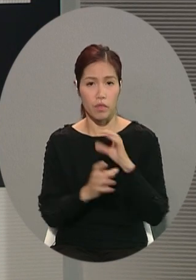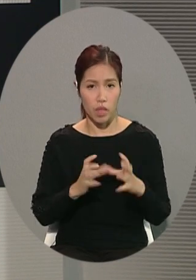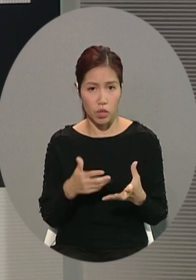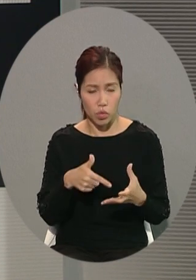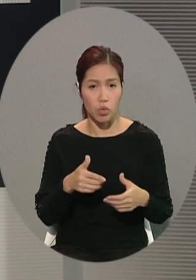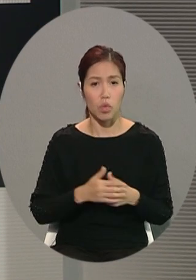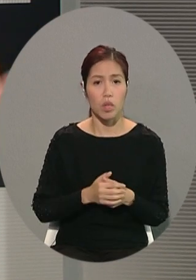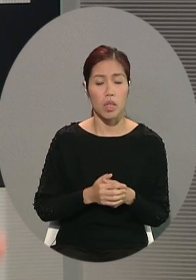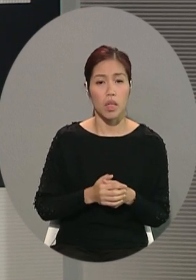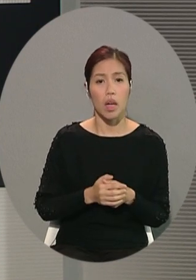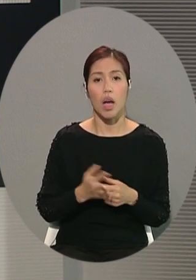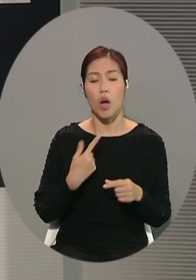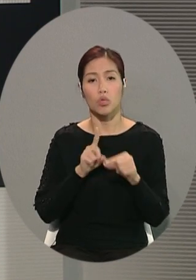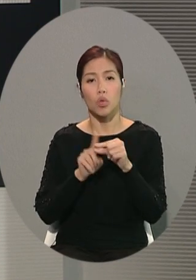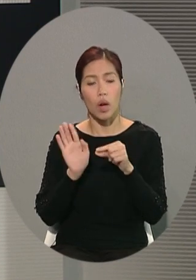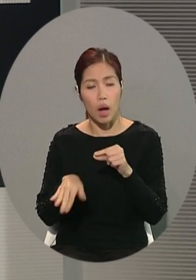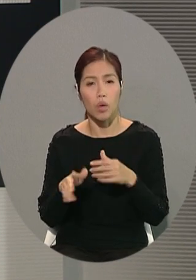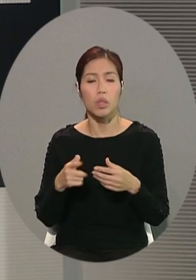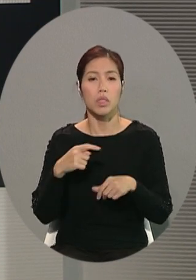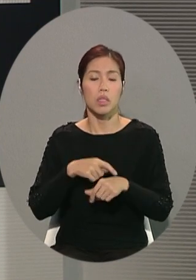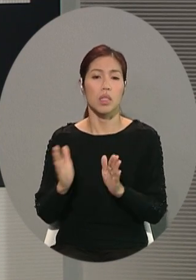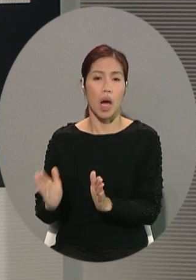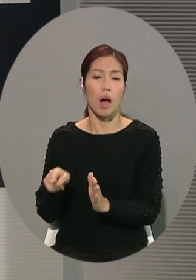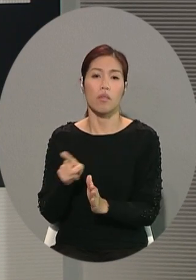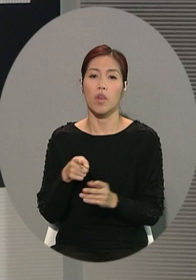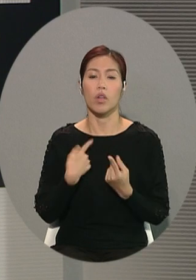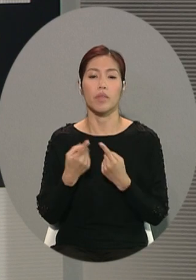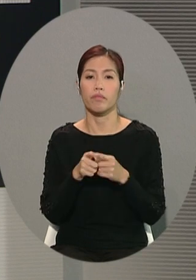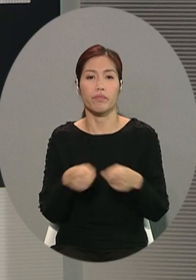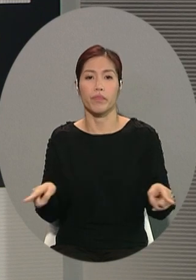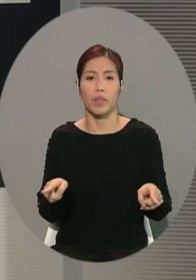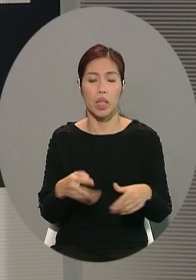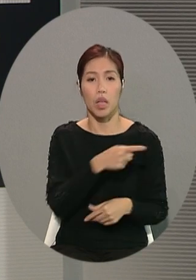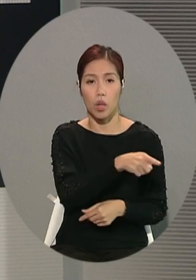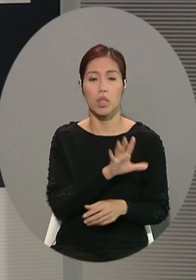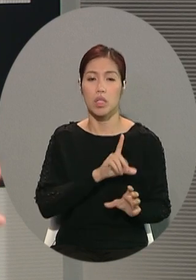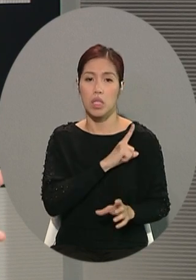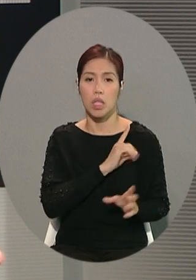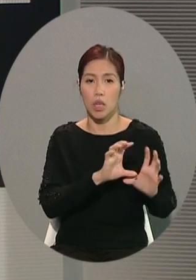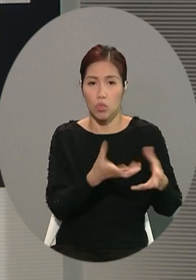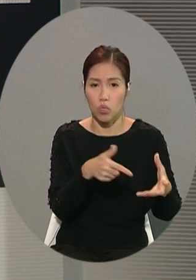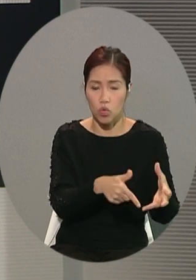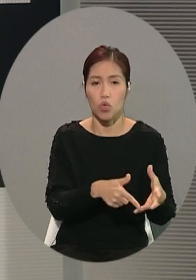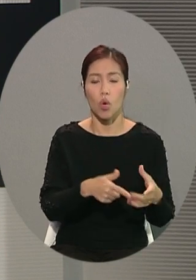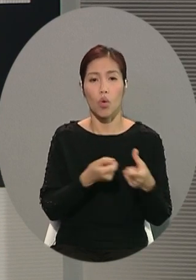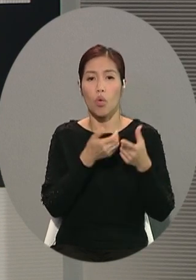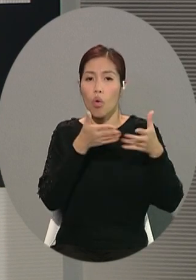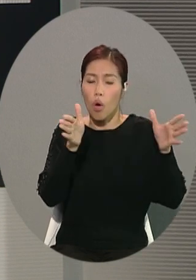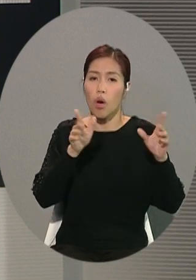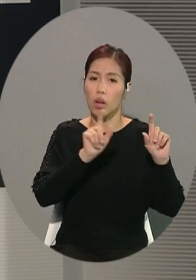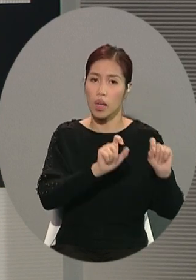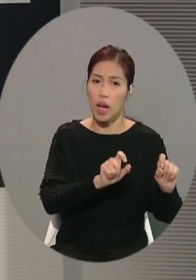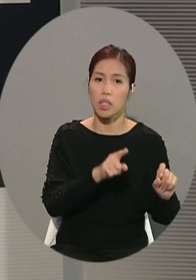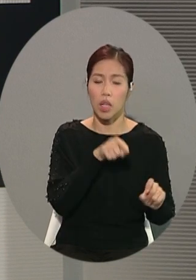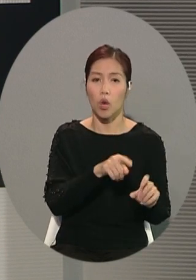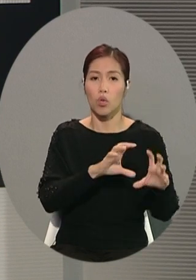在中後期我們已經分開了，而他就多次和他的團隊公開地聲明說他的團隊